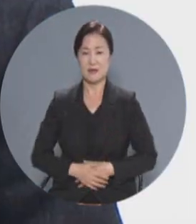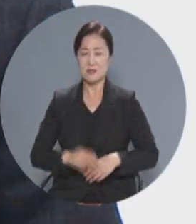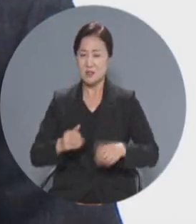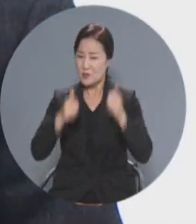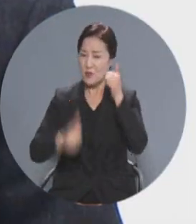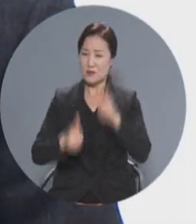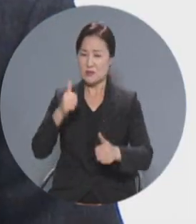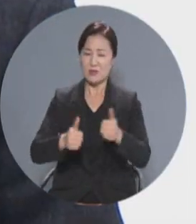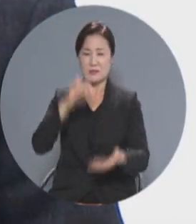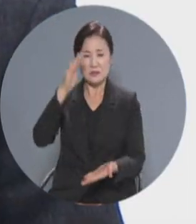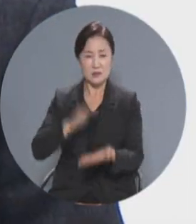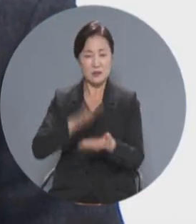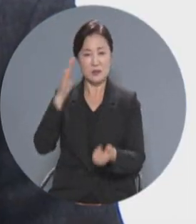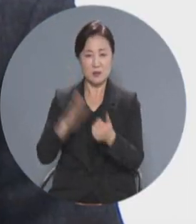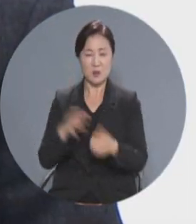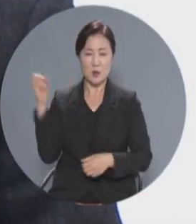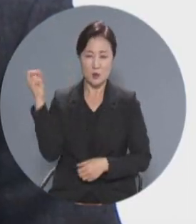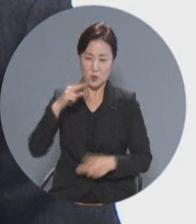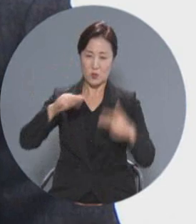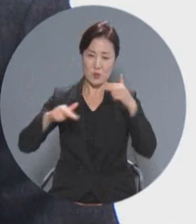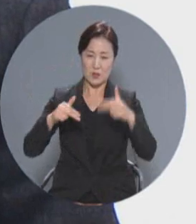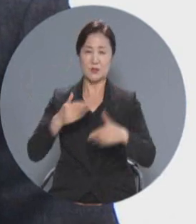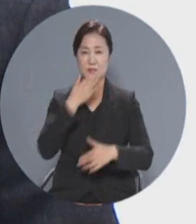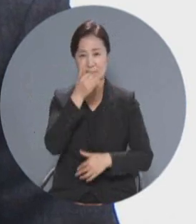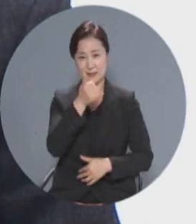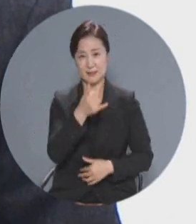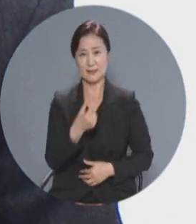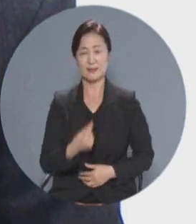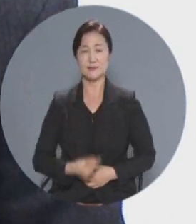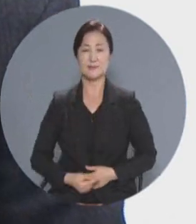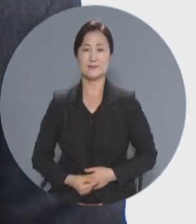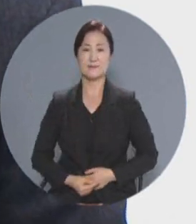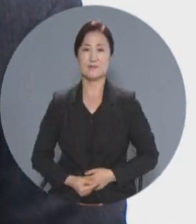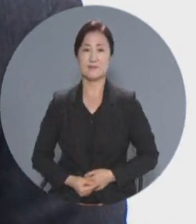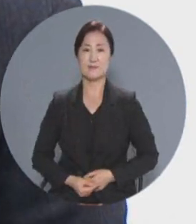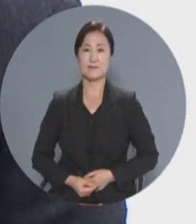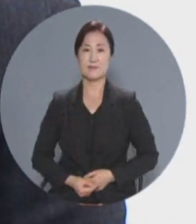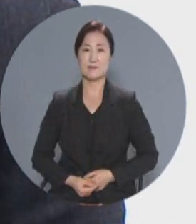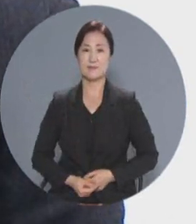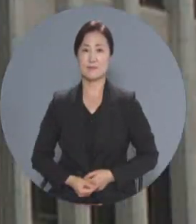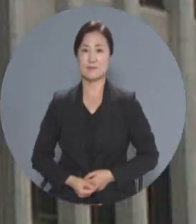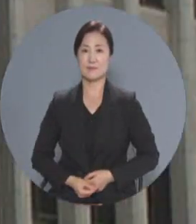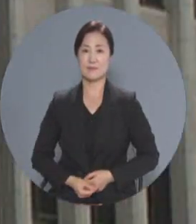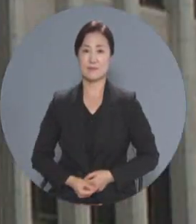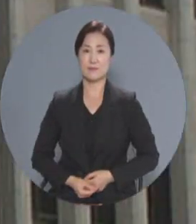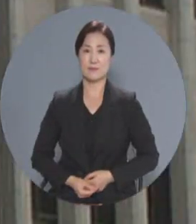경쟁에 공방은 언제든 다시 거칠어질 수 있습니다. MBC 뉴스 윤문수입니다.